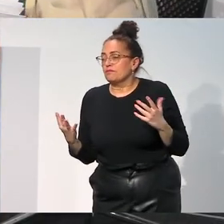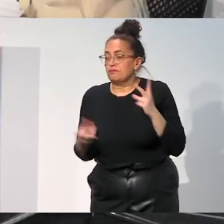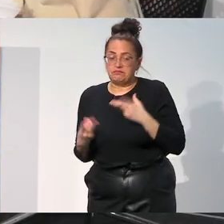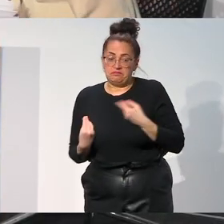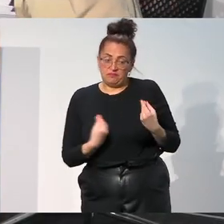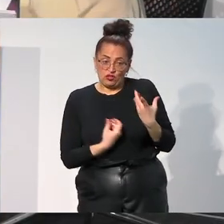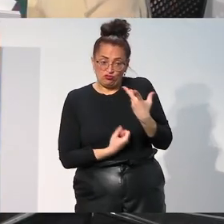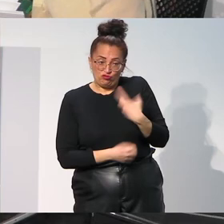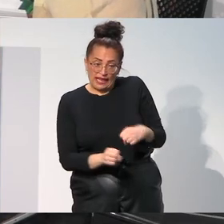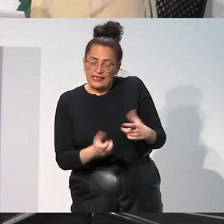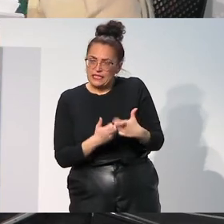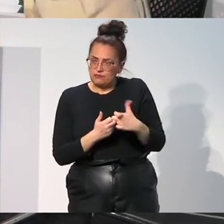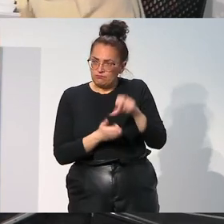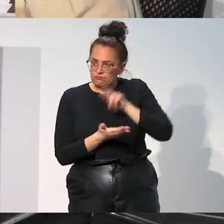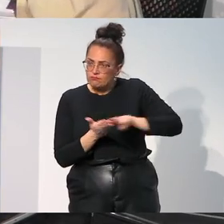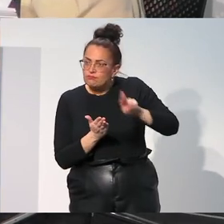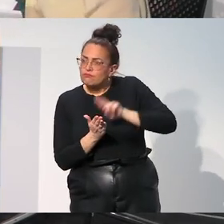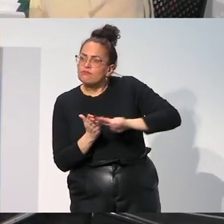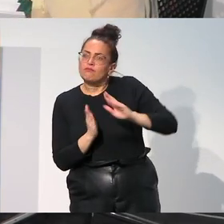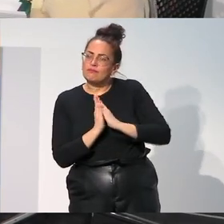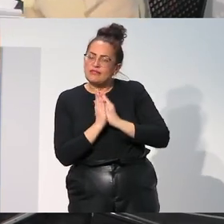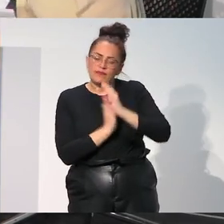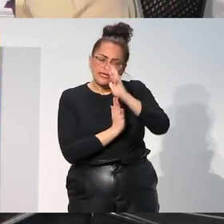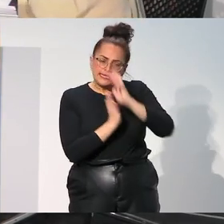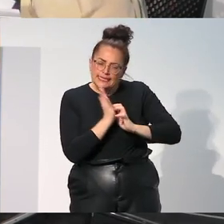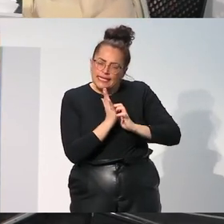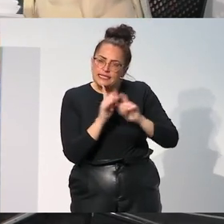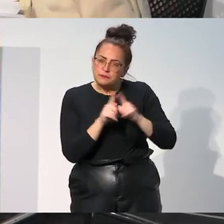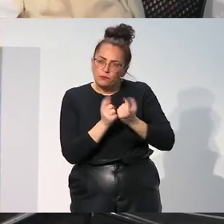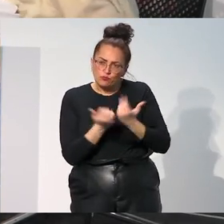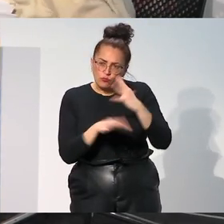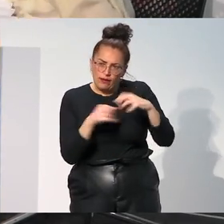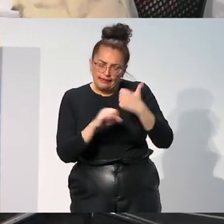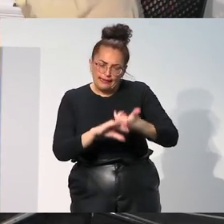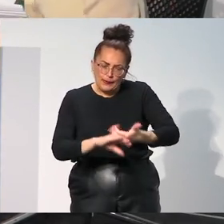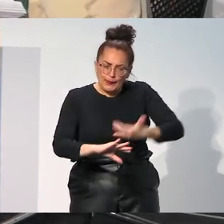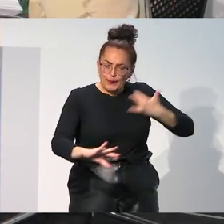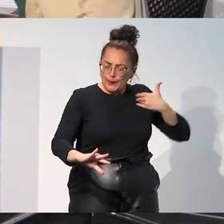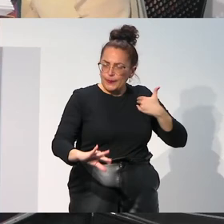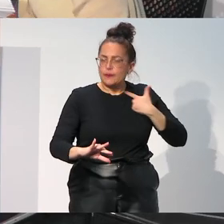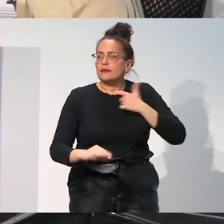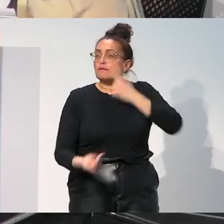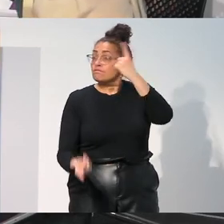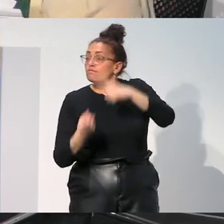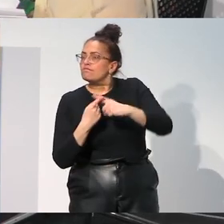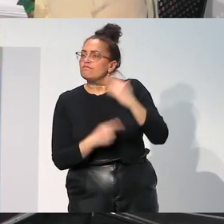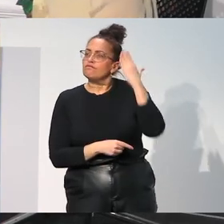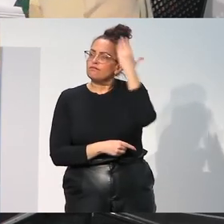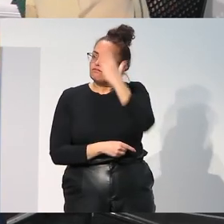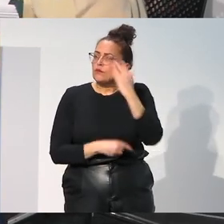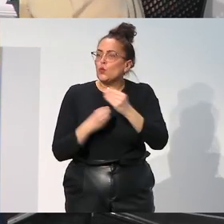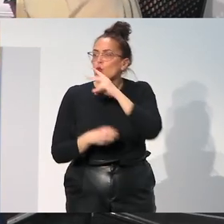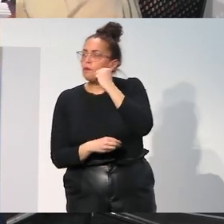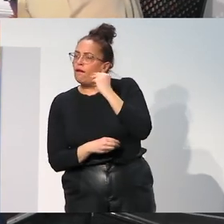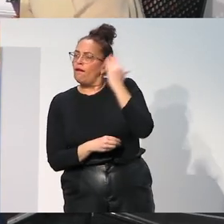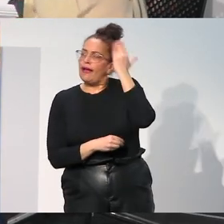énormément de romans ou de textes ces dernières années sur les animaux, sur le lien homme-animal. Qu'est-ce qui distingue?